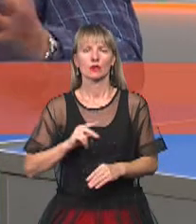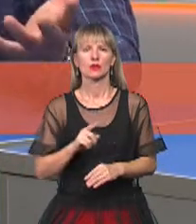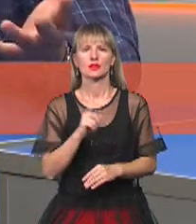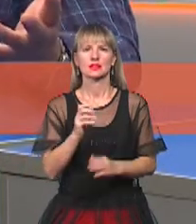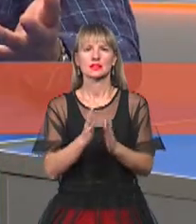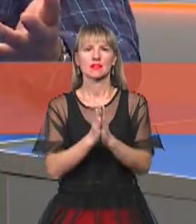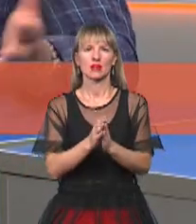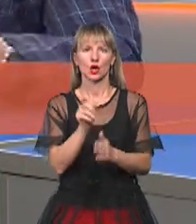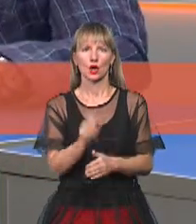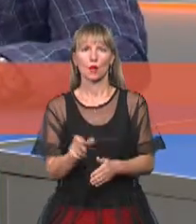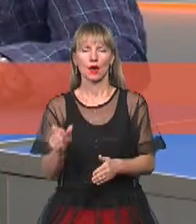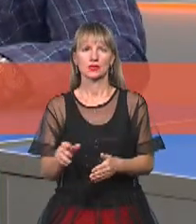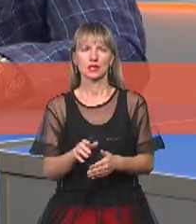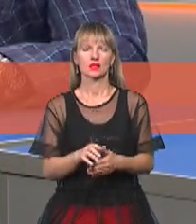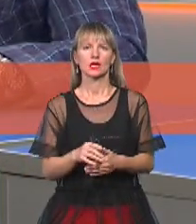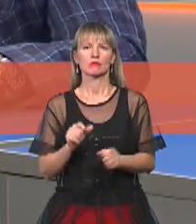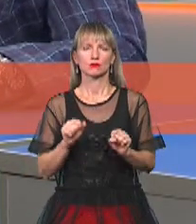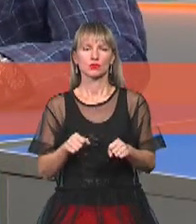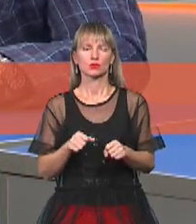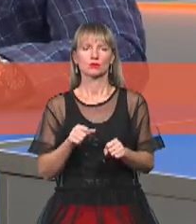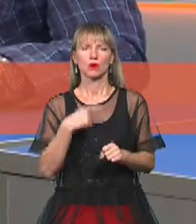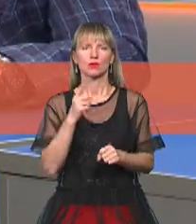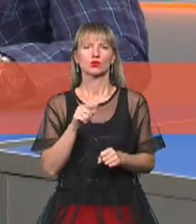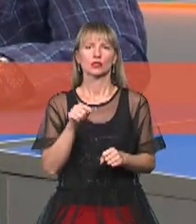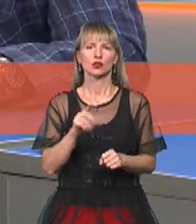громадян. І ми можемо констатувати те, що от